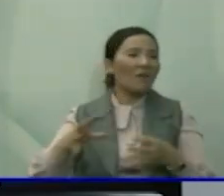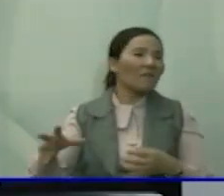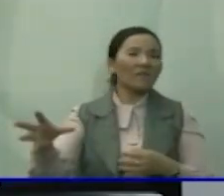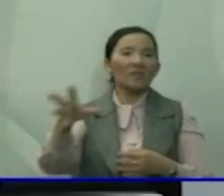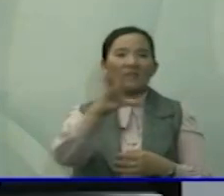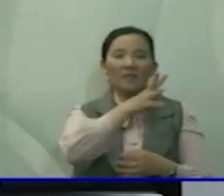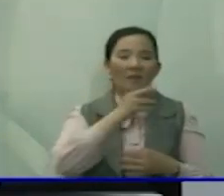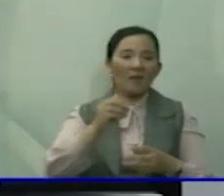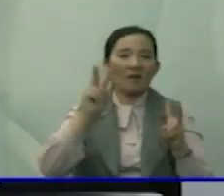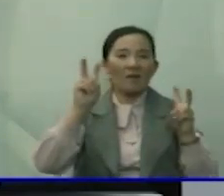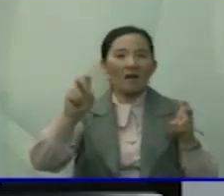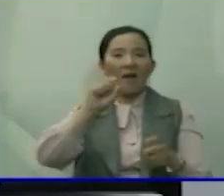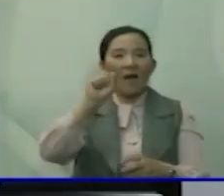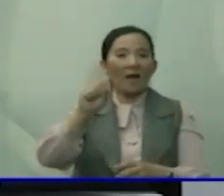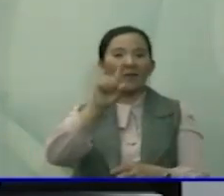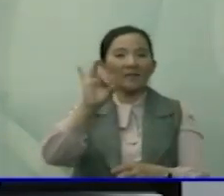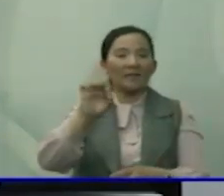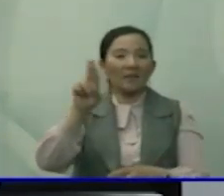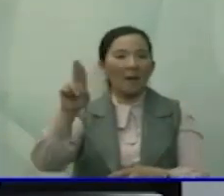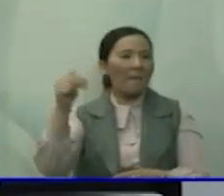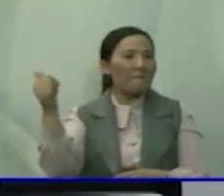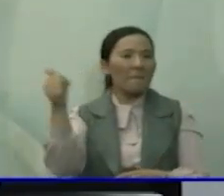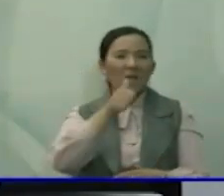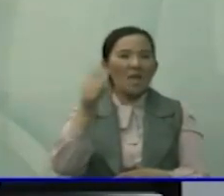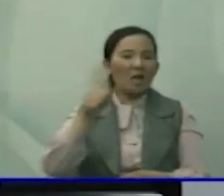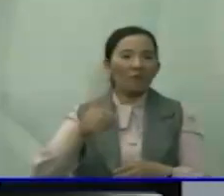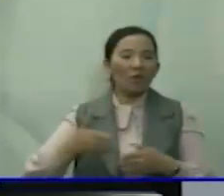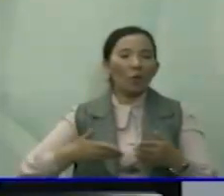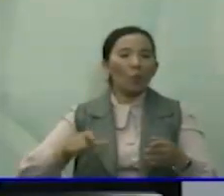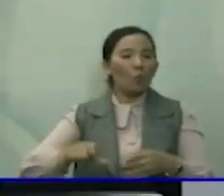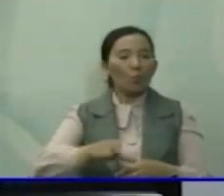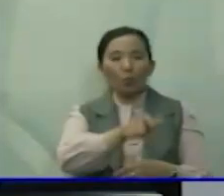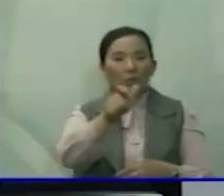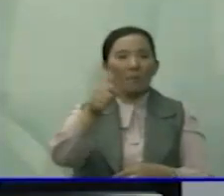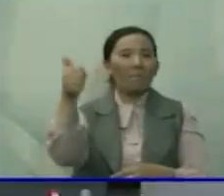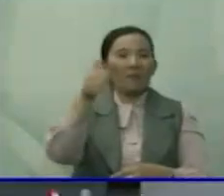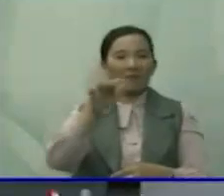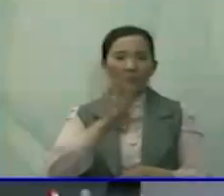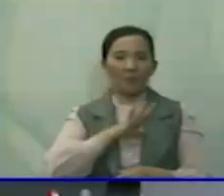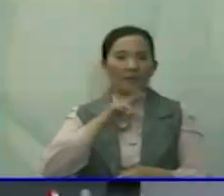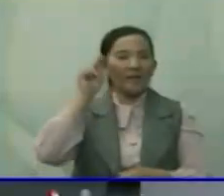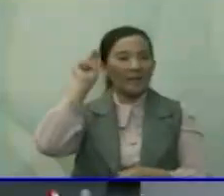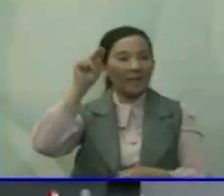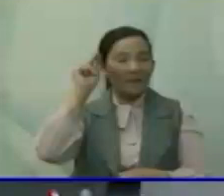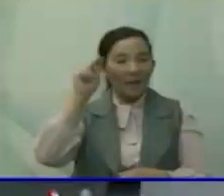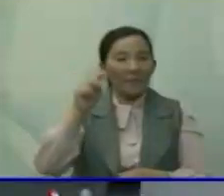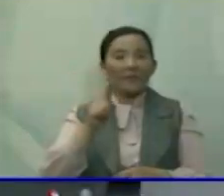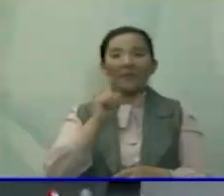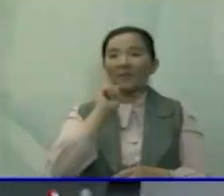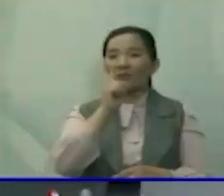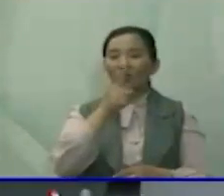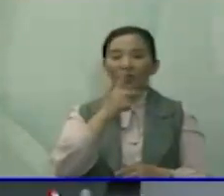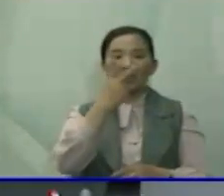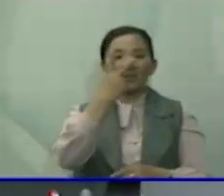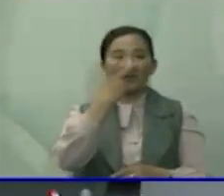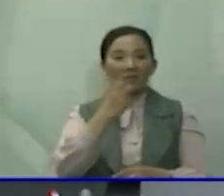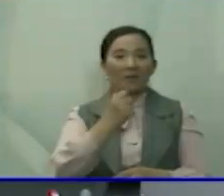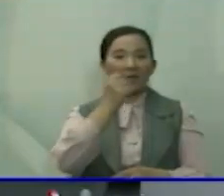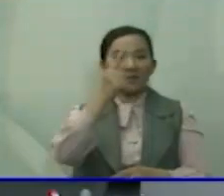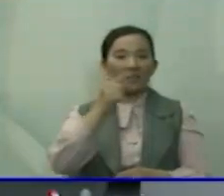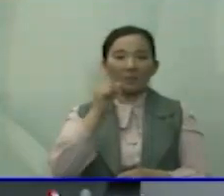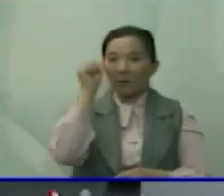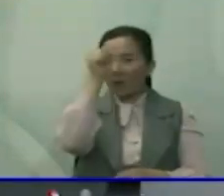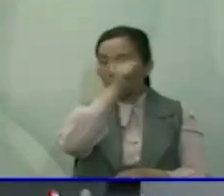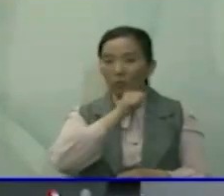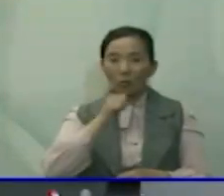азии и первом на пути был именно китай в 1211 году